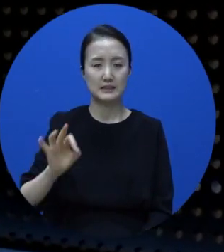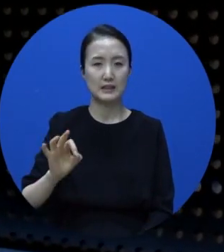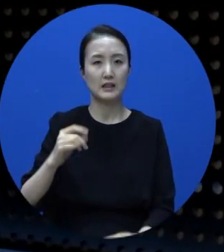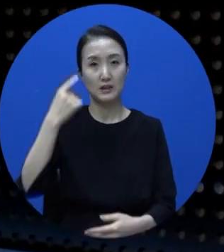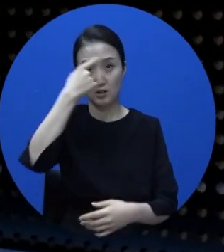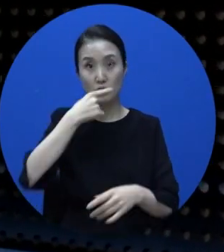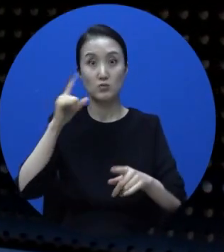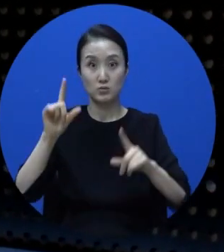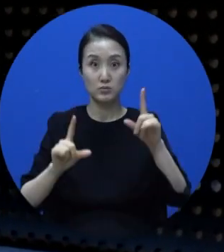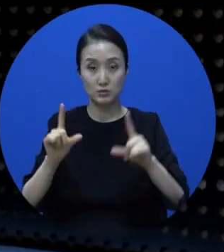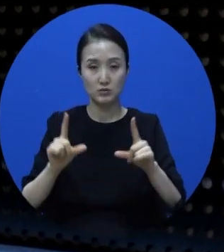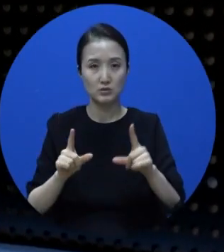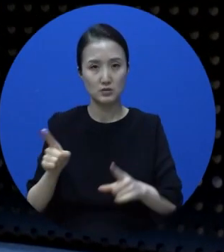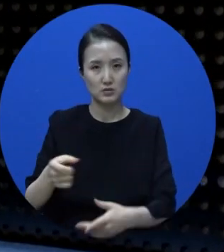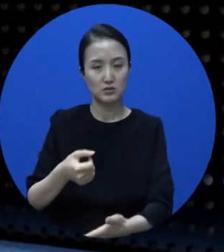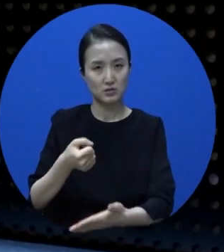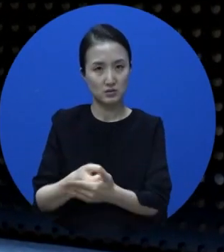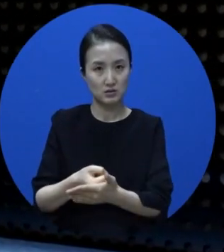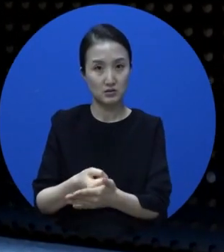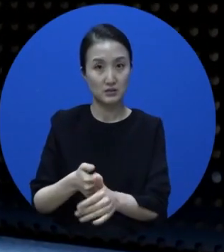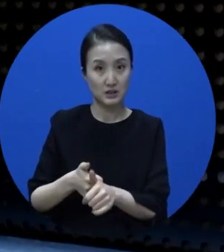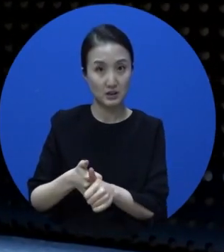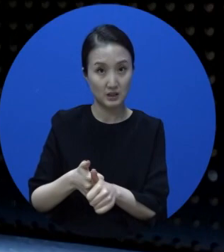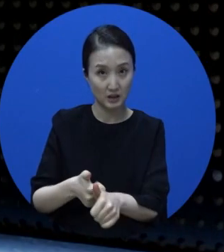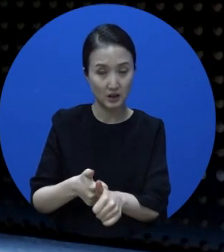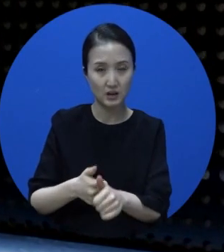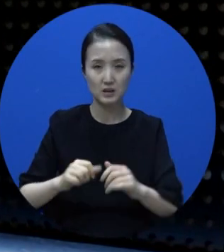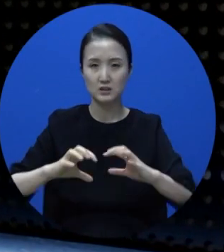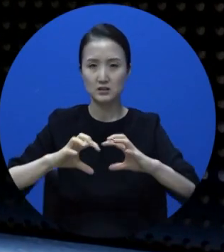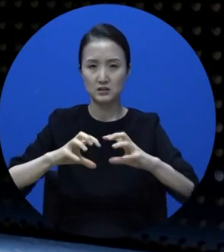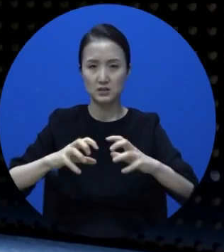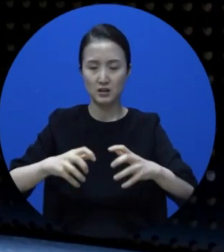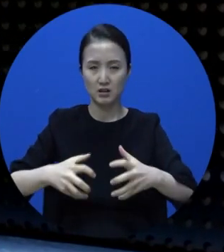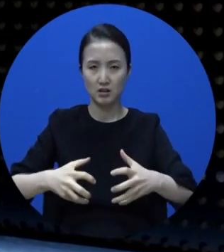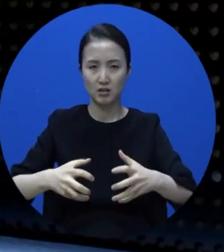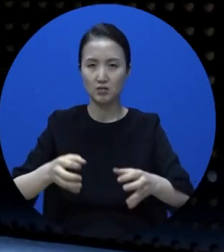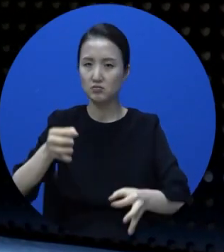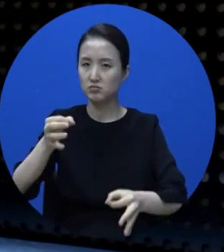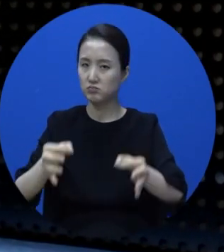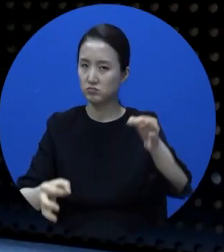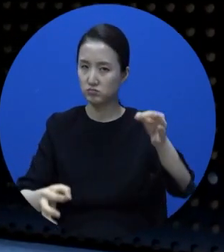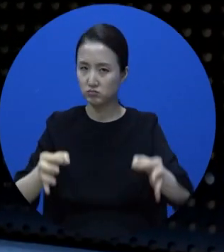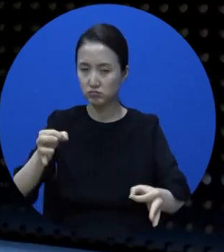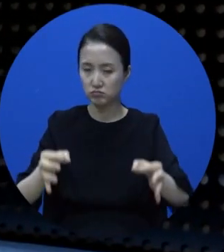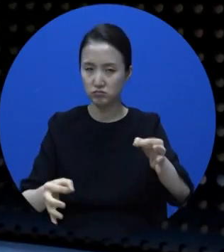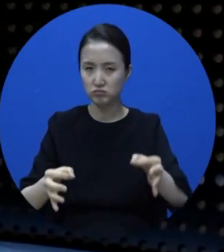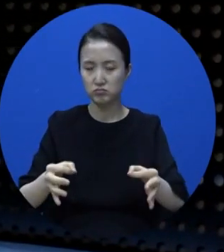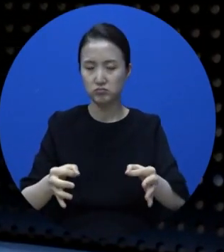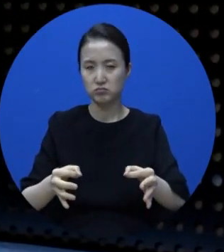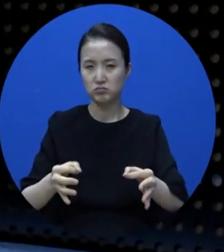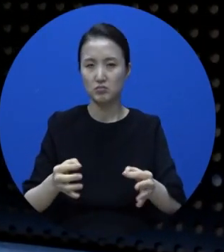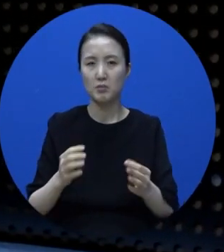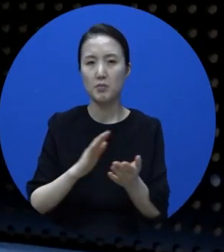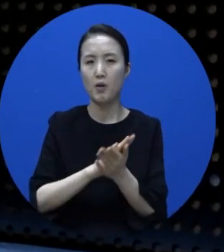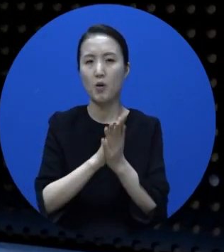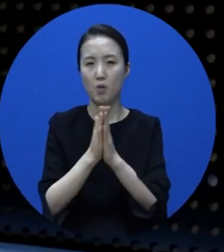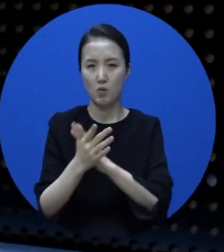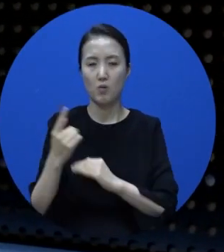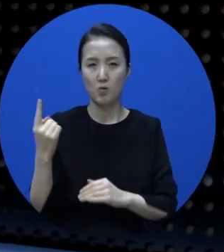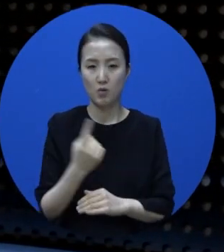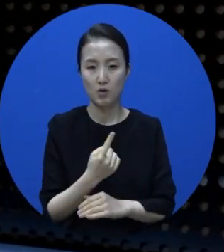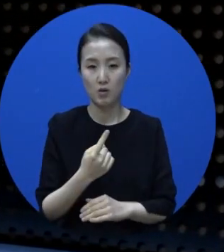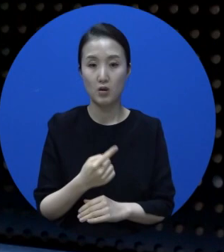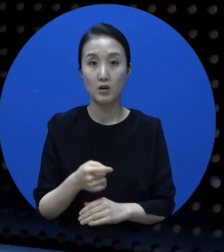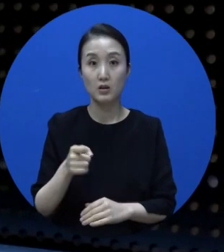결정에 따라서 3개 가자 지우지 되는 모습이다 라는 것을 보여주는 그림입니다 트럼프 대통령이